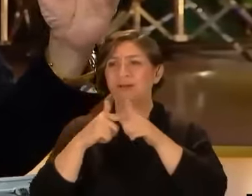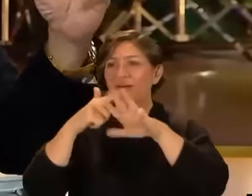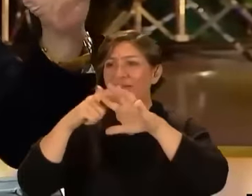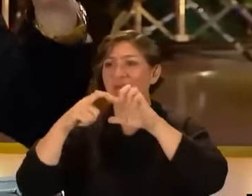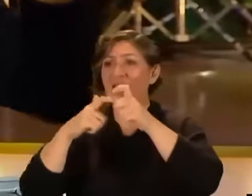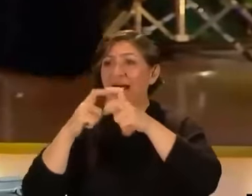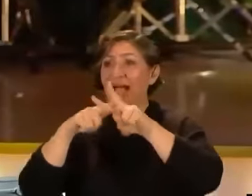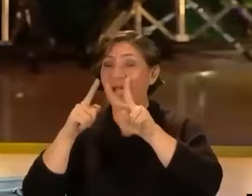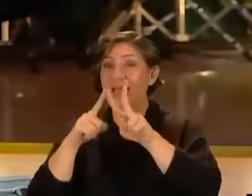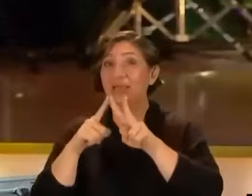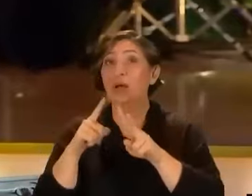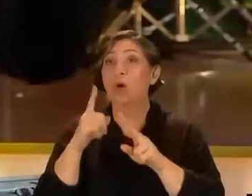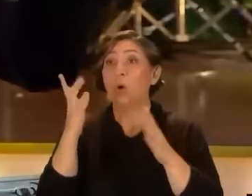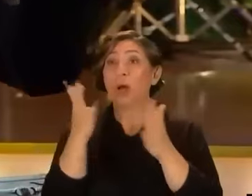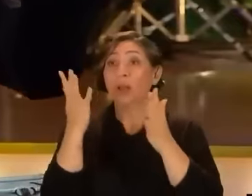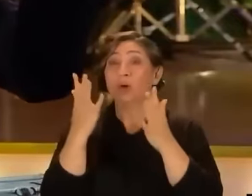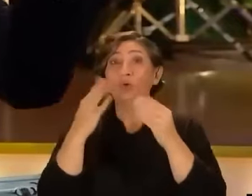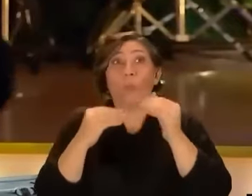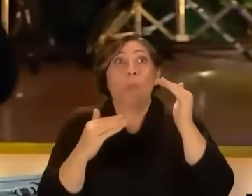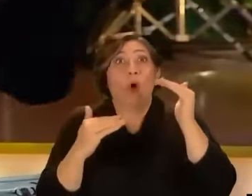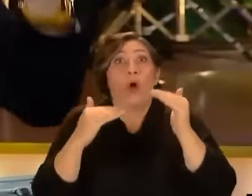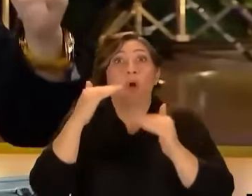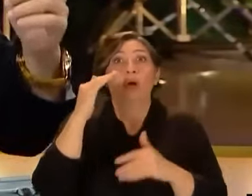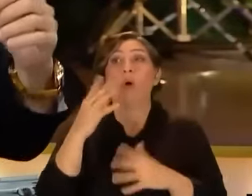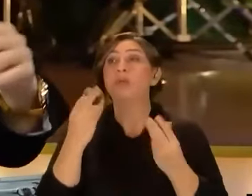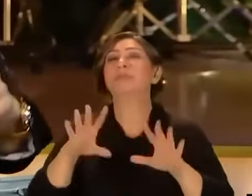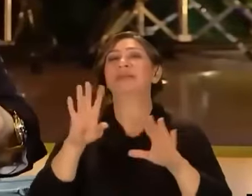Fergan, çünkü o kadar gözde büyütmüşlerdi ki